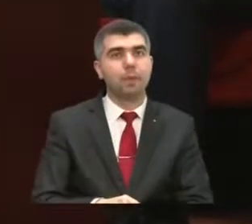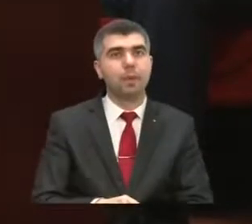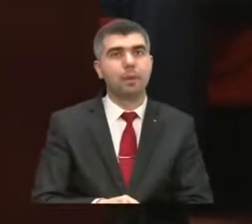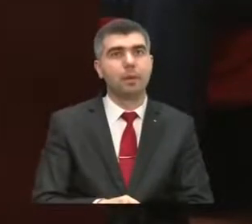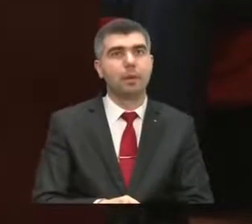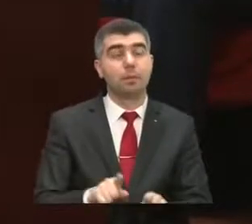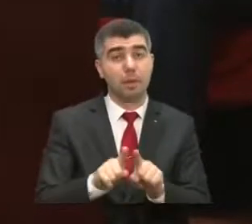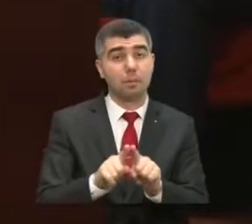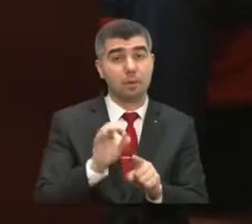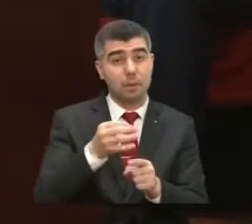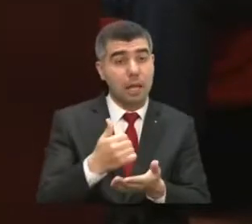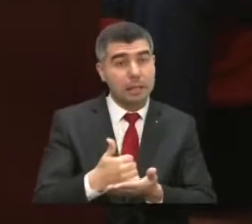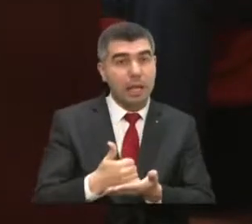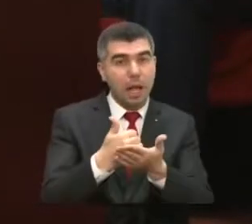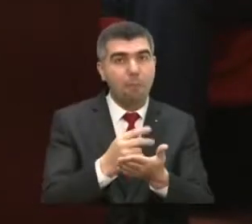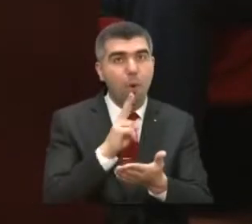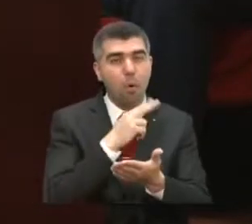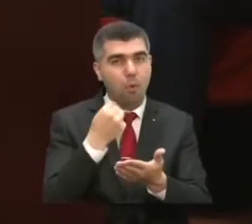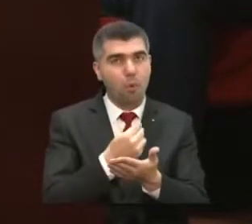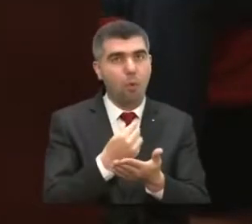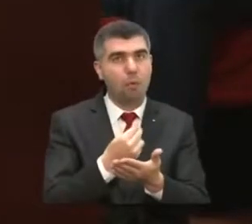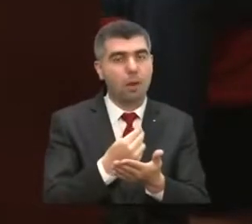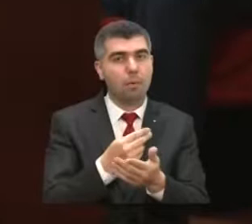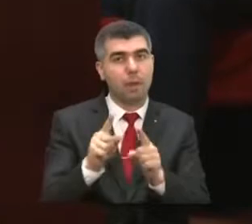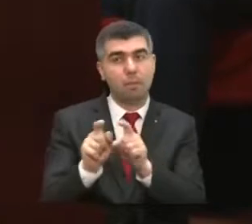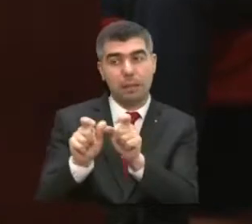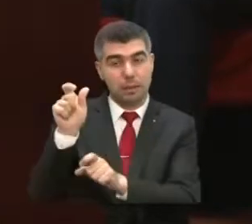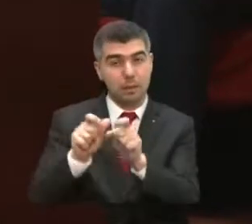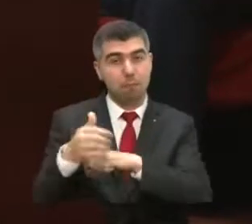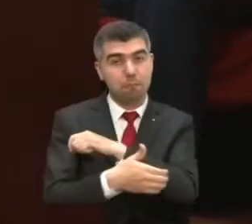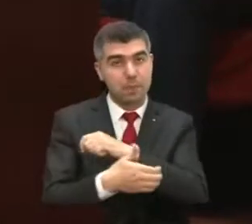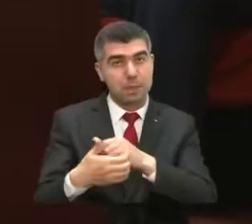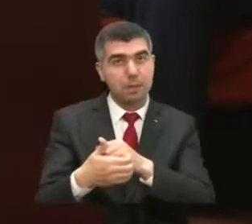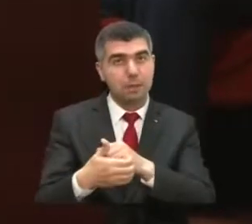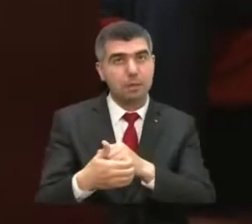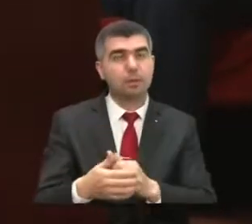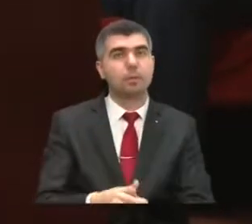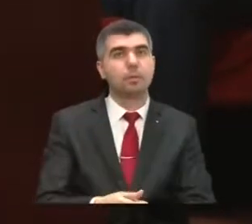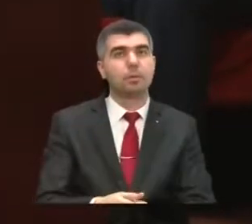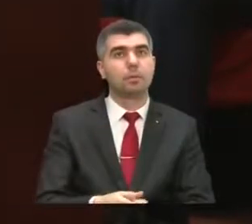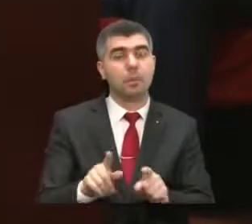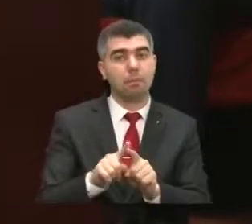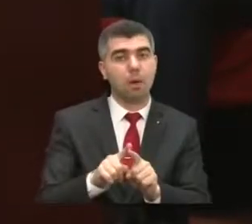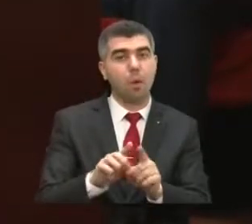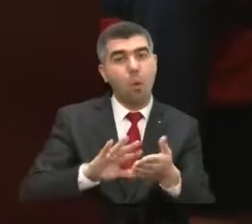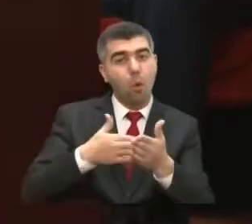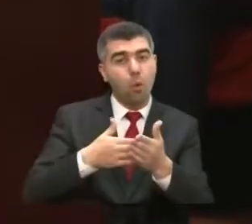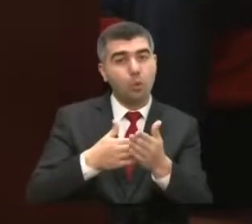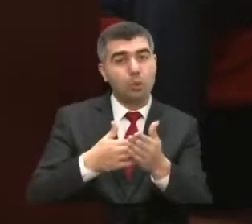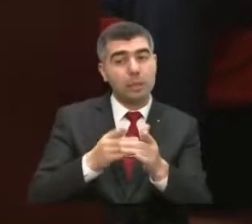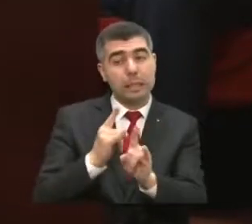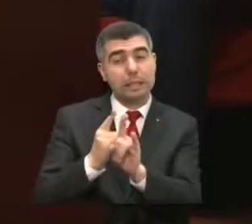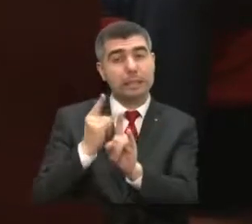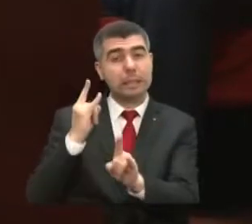بغيتو تستافدو من الدعم ديال الحكومه ديال الدوله على حساب الفقراء. اشني هادشي؟ واش بغيتو رجعوا اللور؟ واش بغيتو